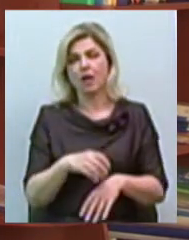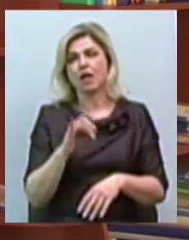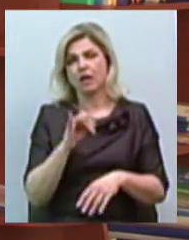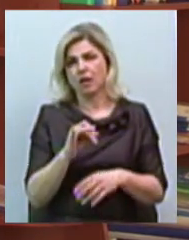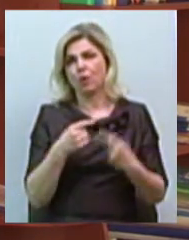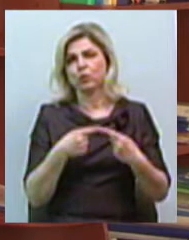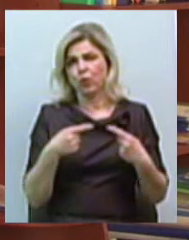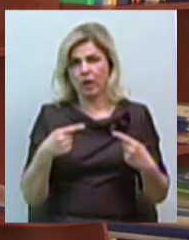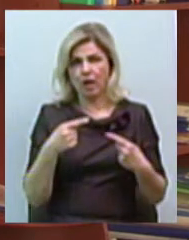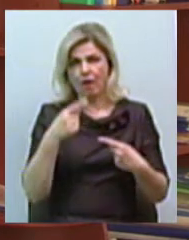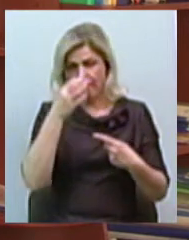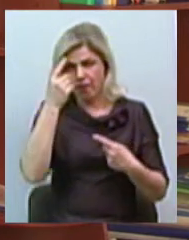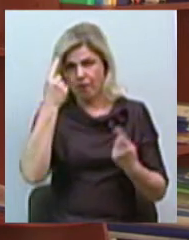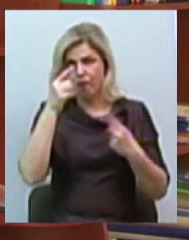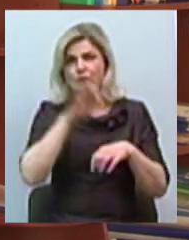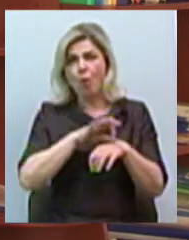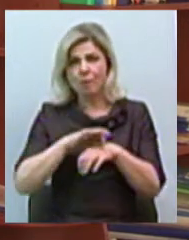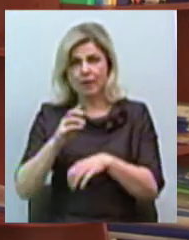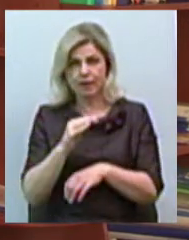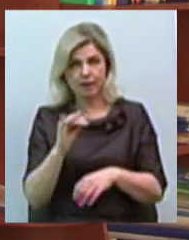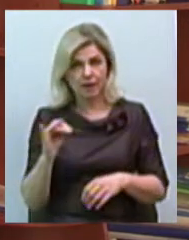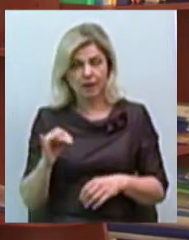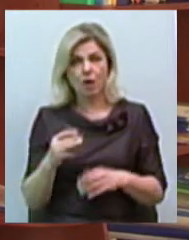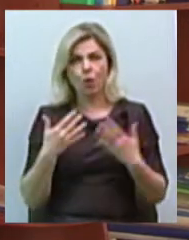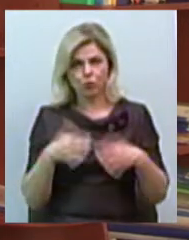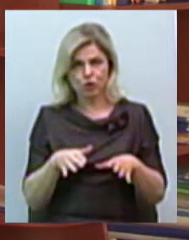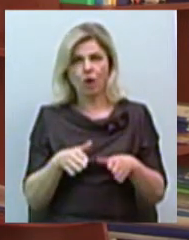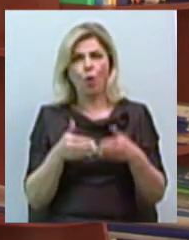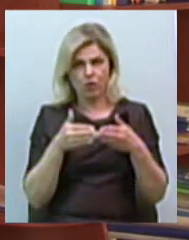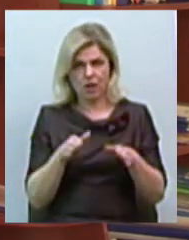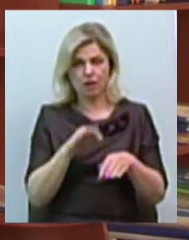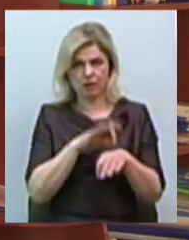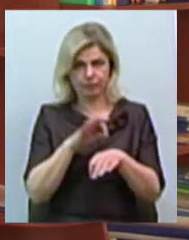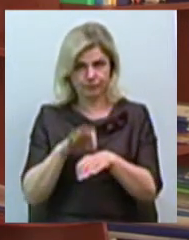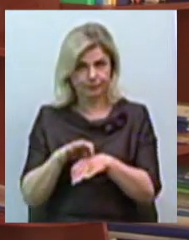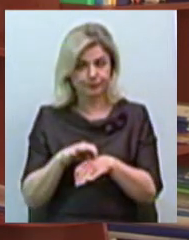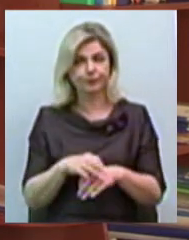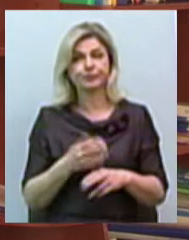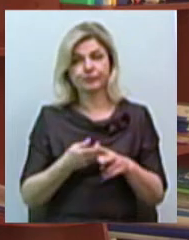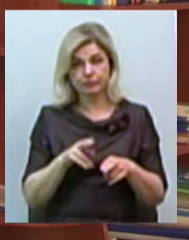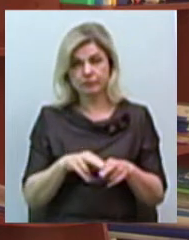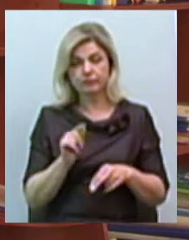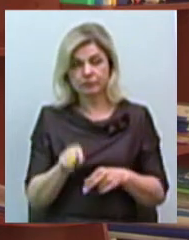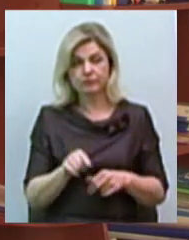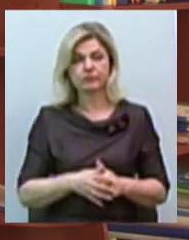фотофобії, тобто вже розвернуто клінічну картину цього